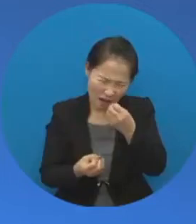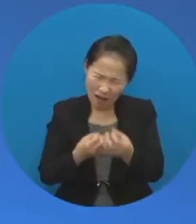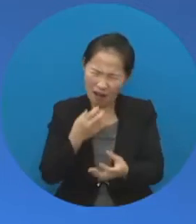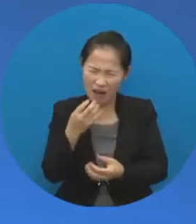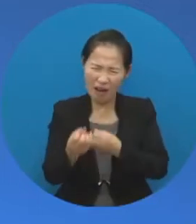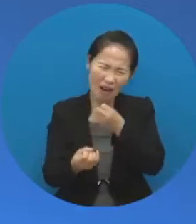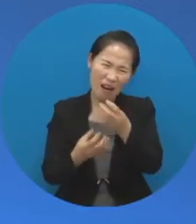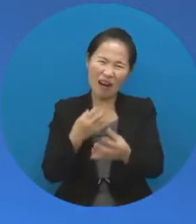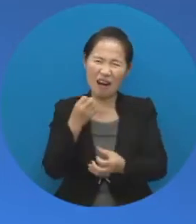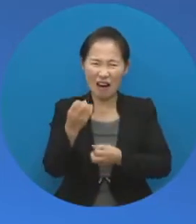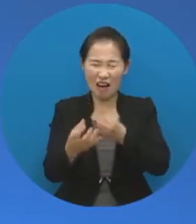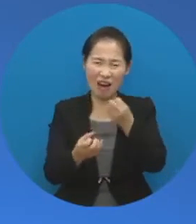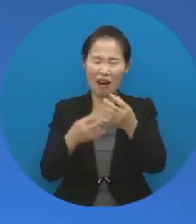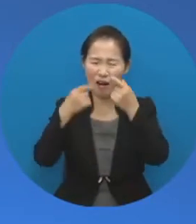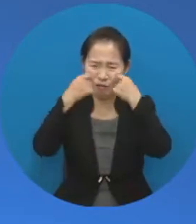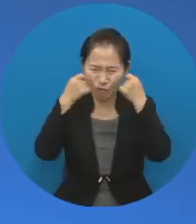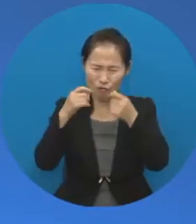아니라 막 울면서 남편 막